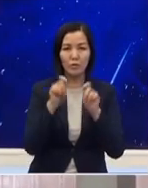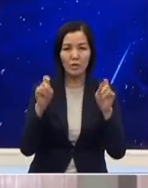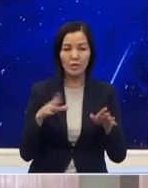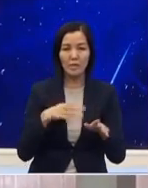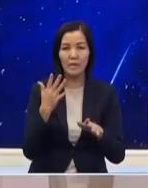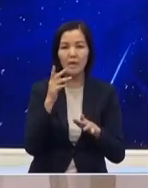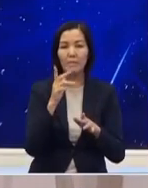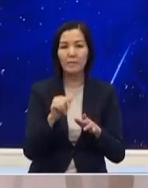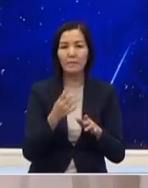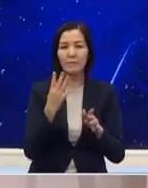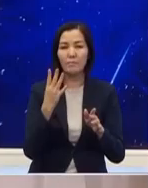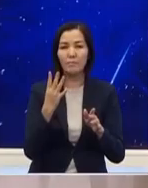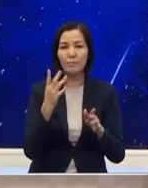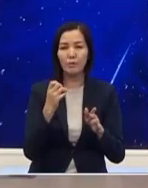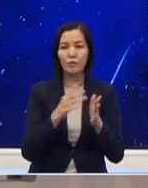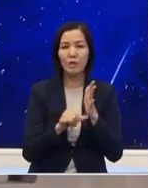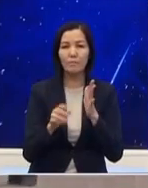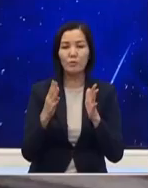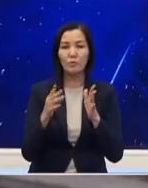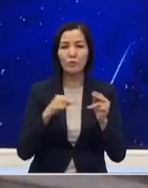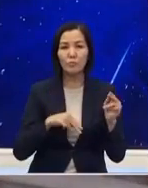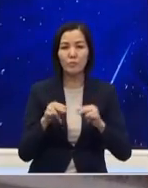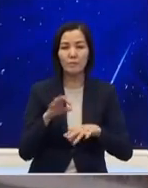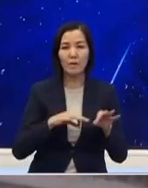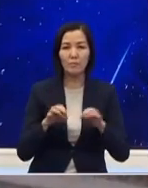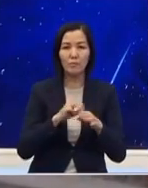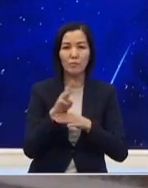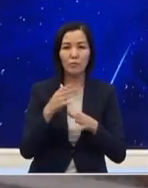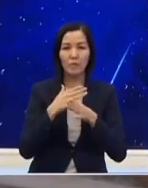құрылмақ, 1463-і жұмыспен қамтудың жол картасымен.